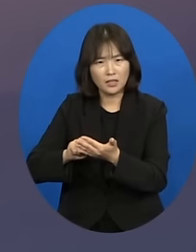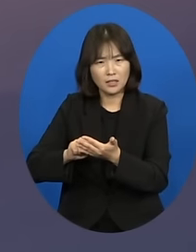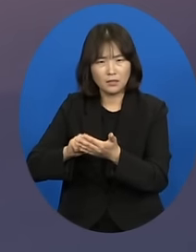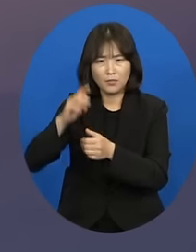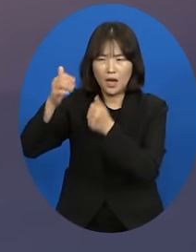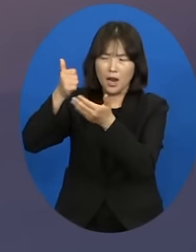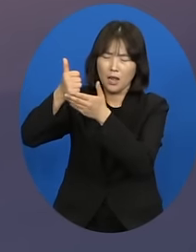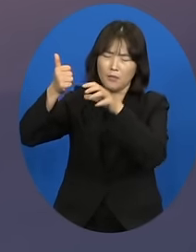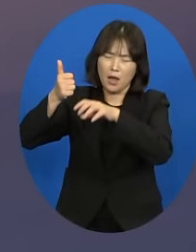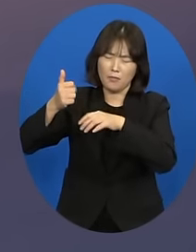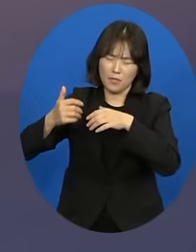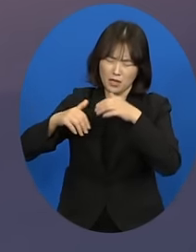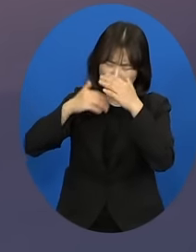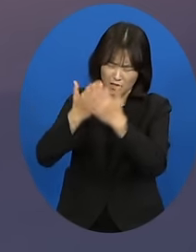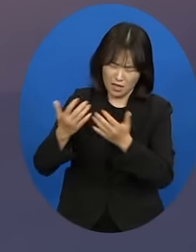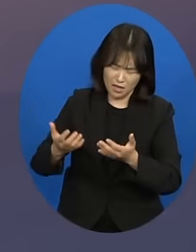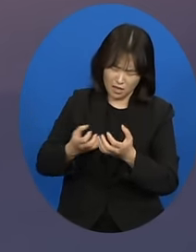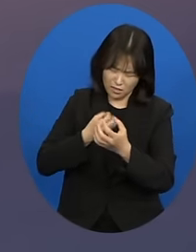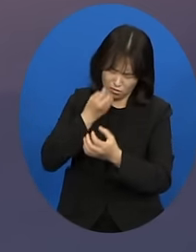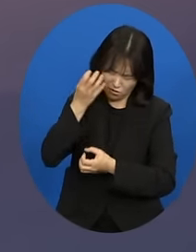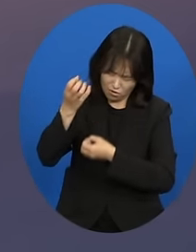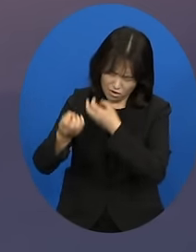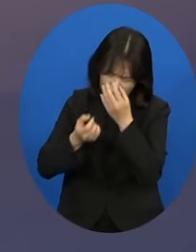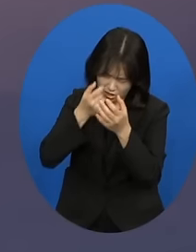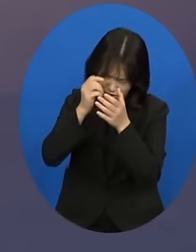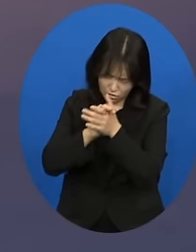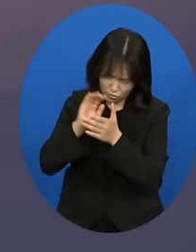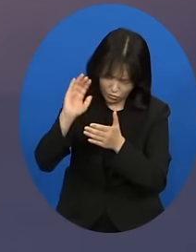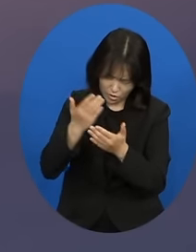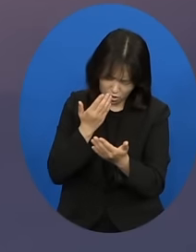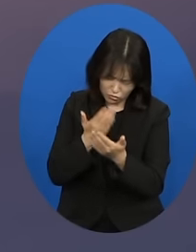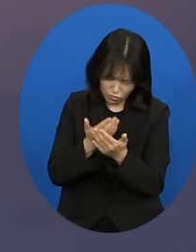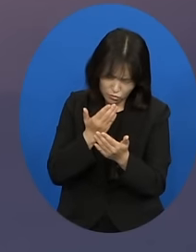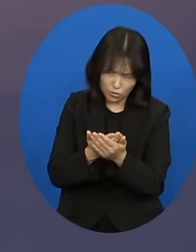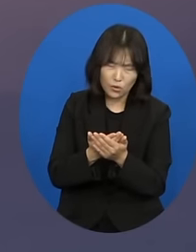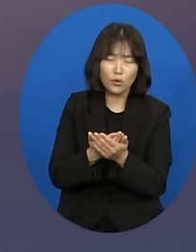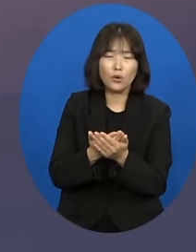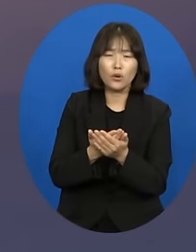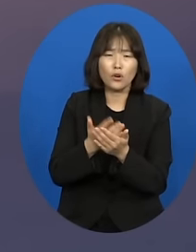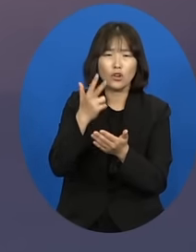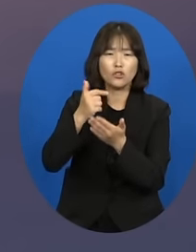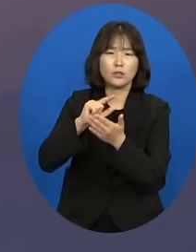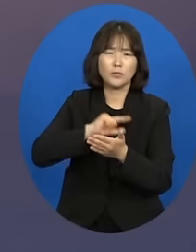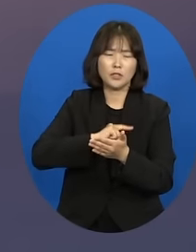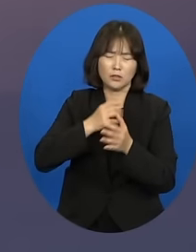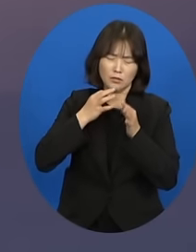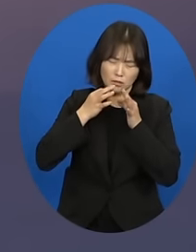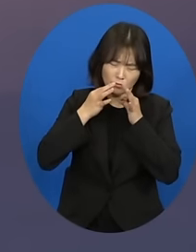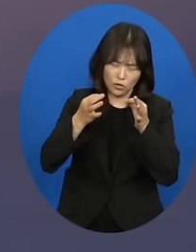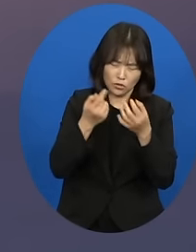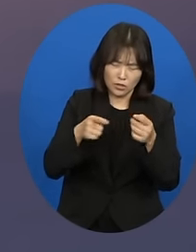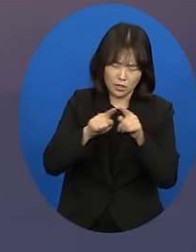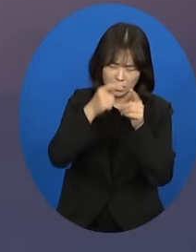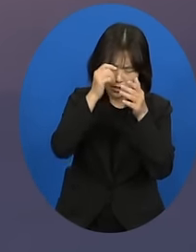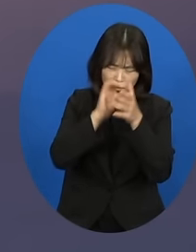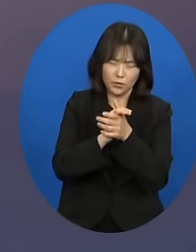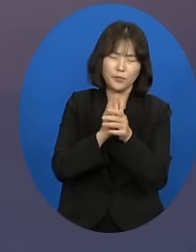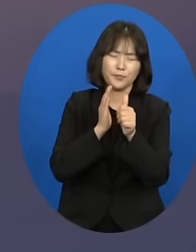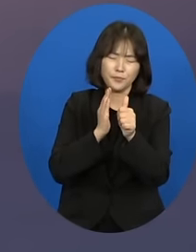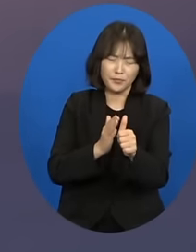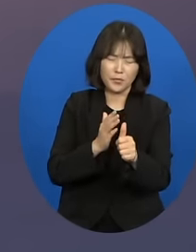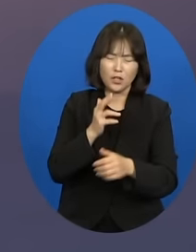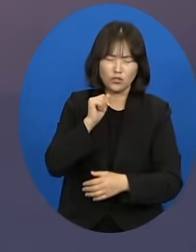앞에 토하여지는 기도가 되게 하여 주옵소서. 우리 주의 이름 한번 부르고 합심하여